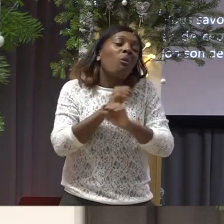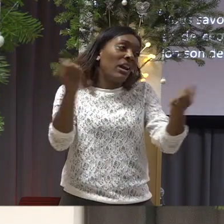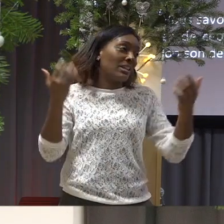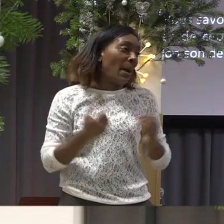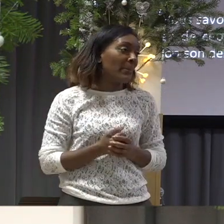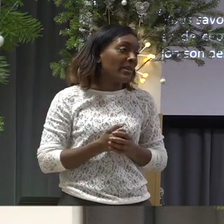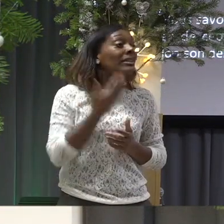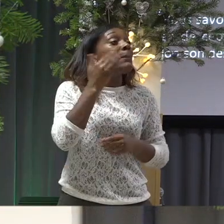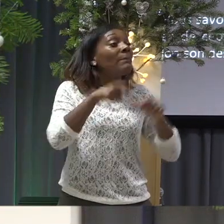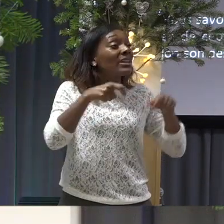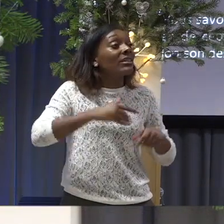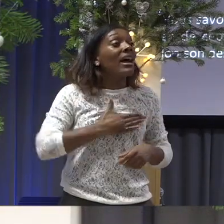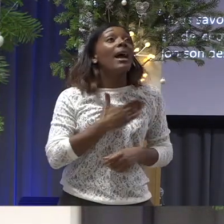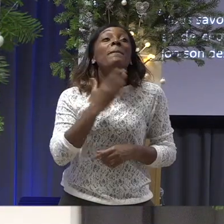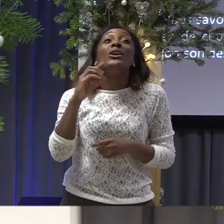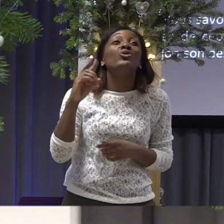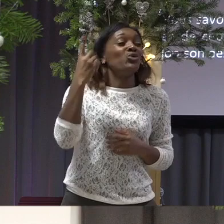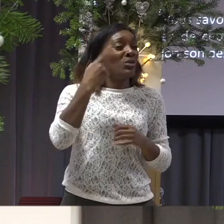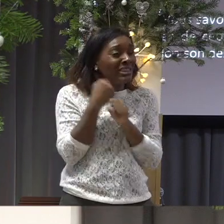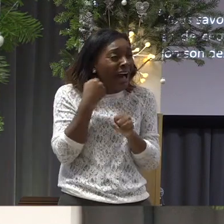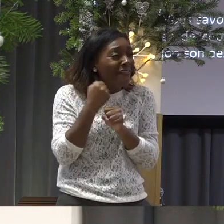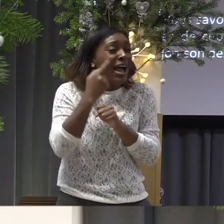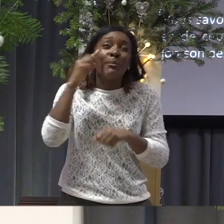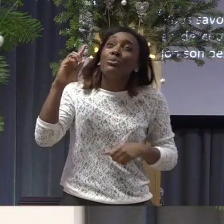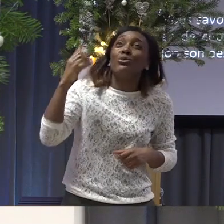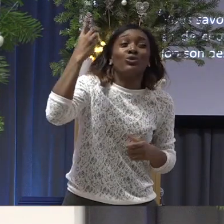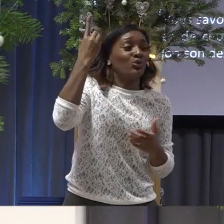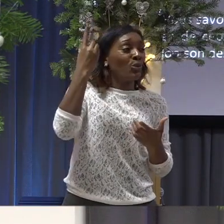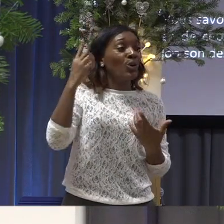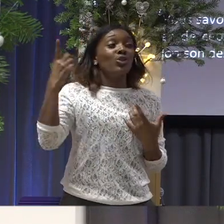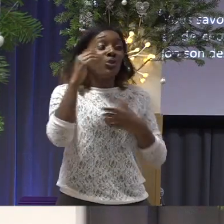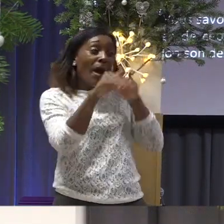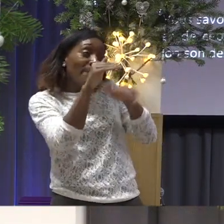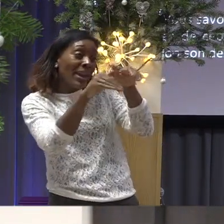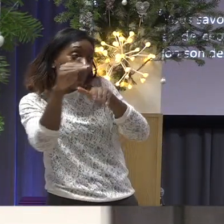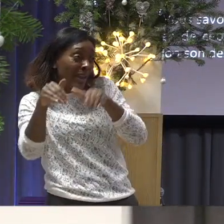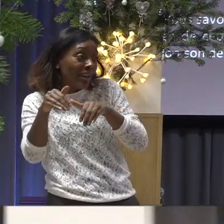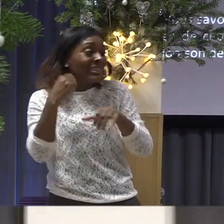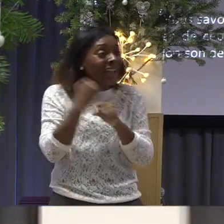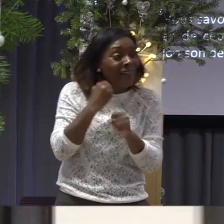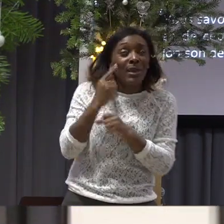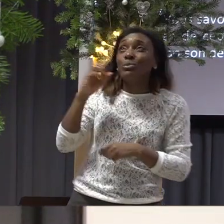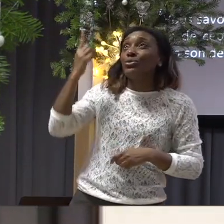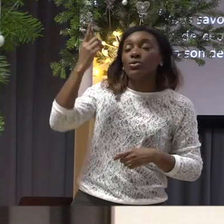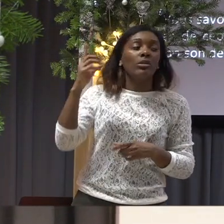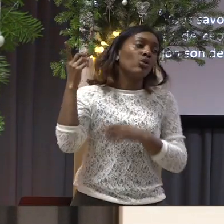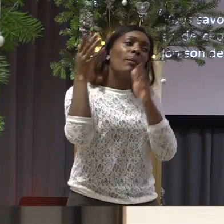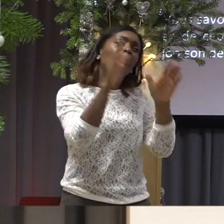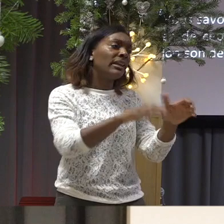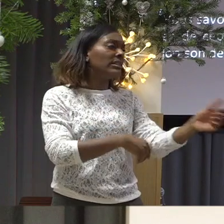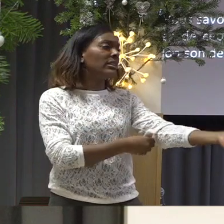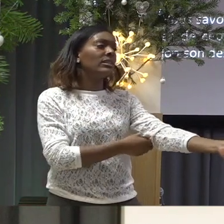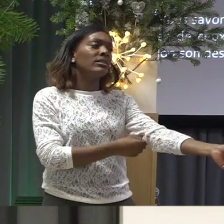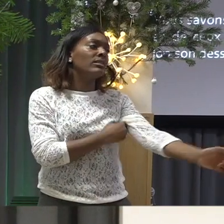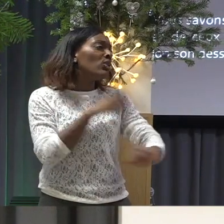Toute chose concourt au bien de ceux qui aiment Dieu, de ceux qui sont appelés selon son dessein. Je vais te dire, Dieu ne t'aime